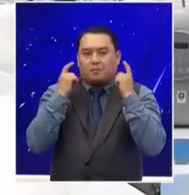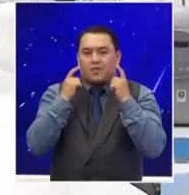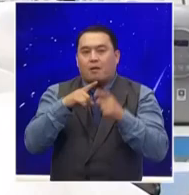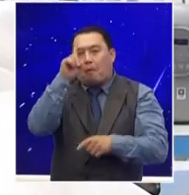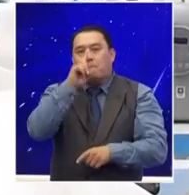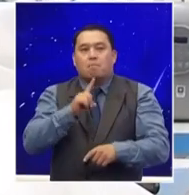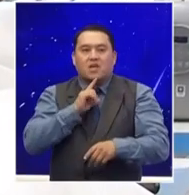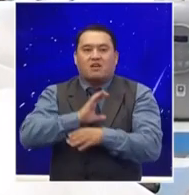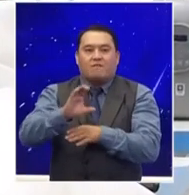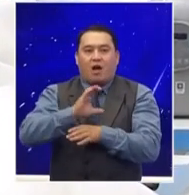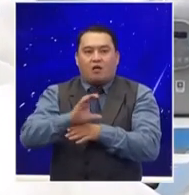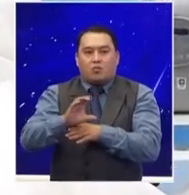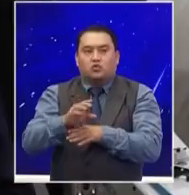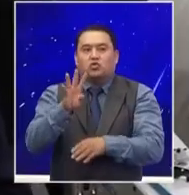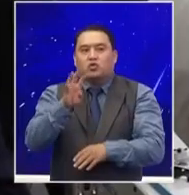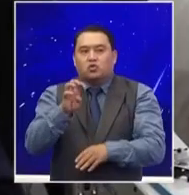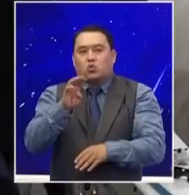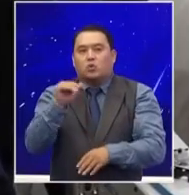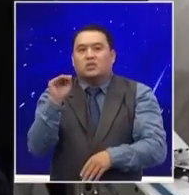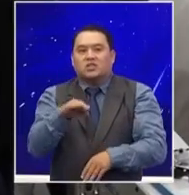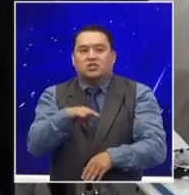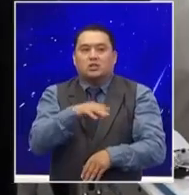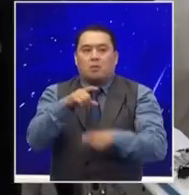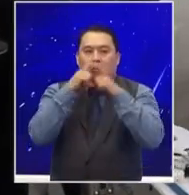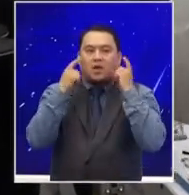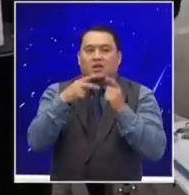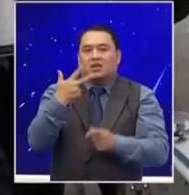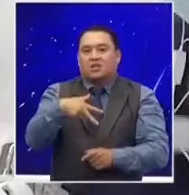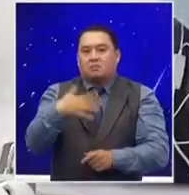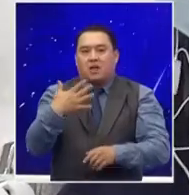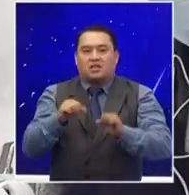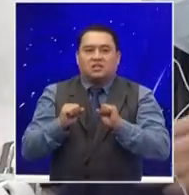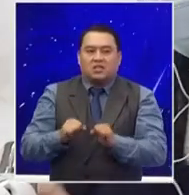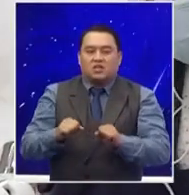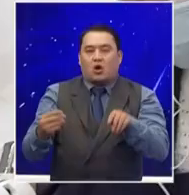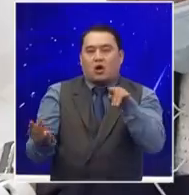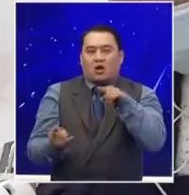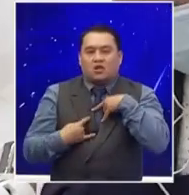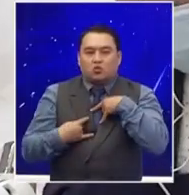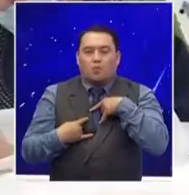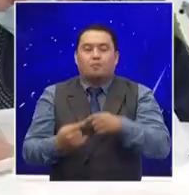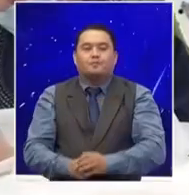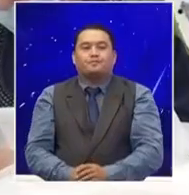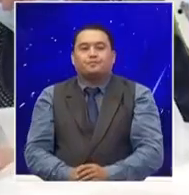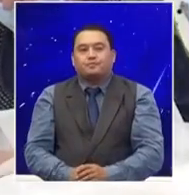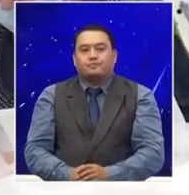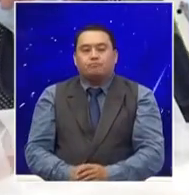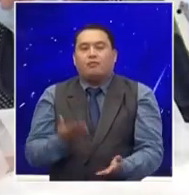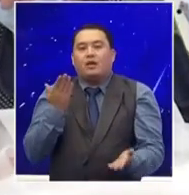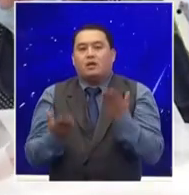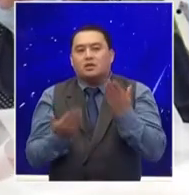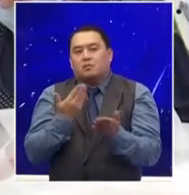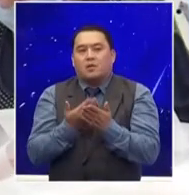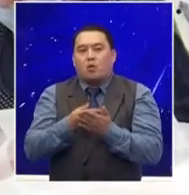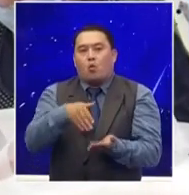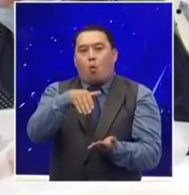месяц предприятие выпускает порядка 400 тысяч масок и 35 защитных костюмов для медперсонала. Если брать